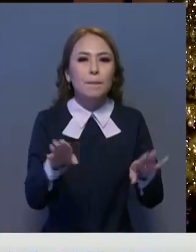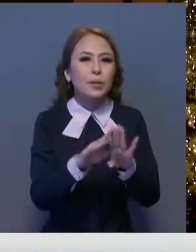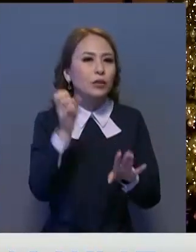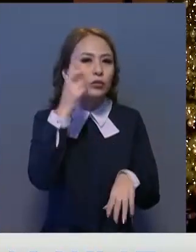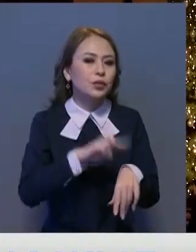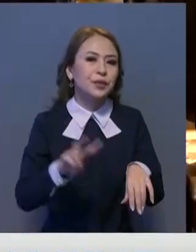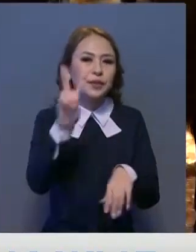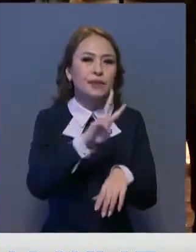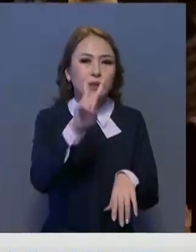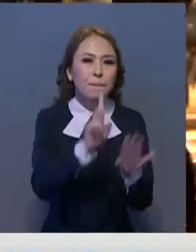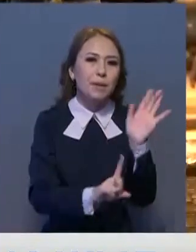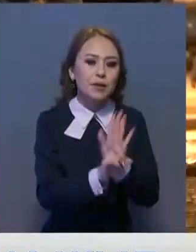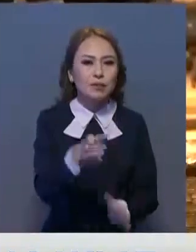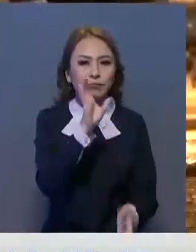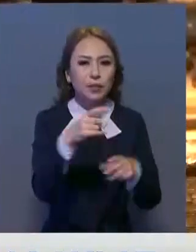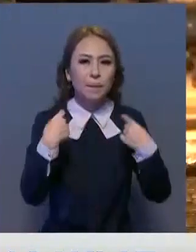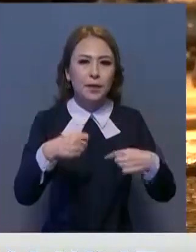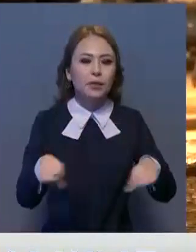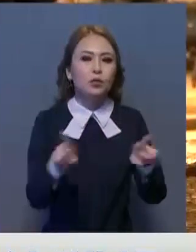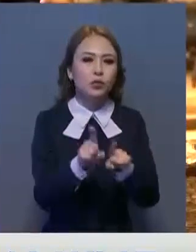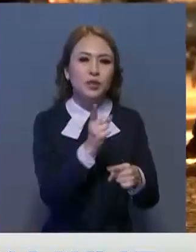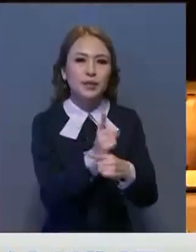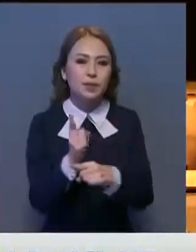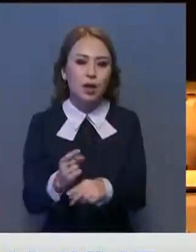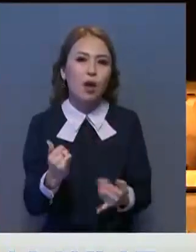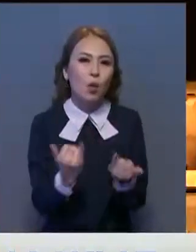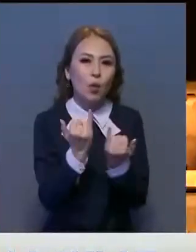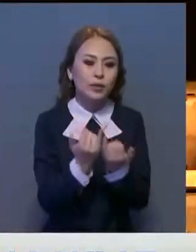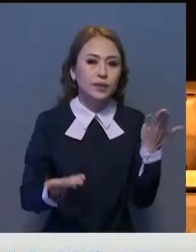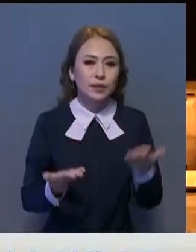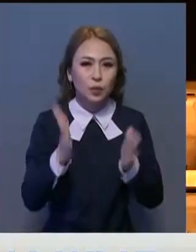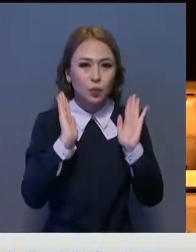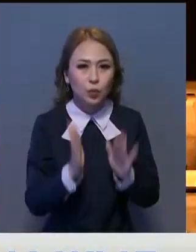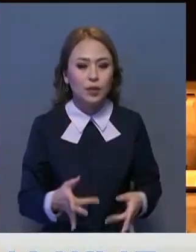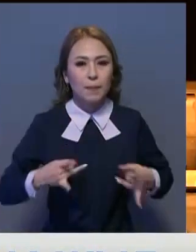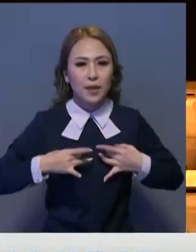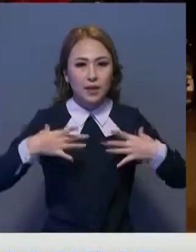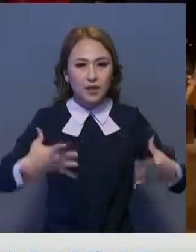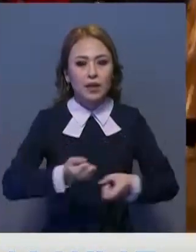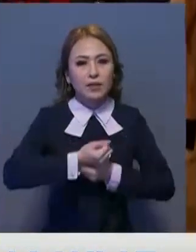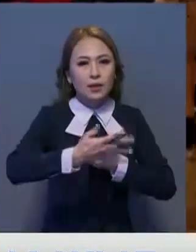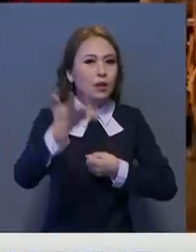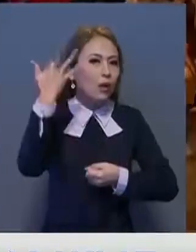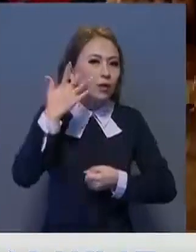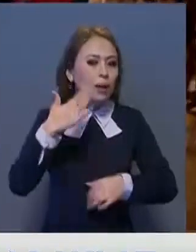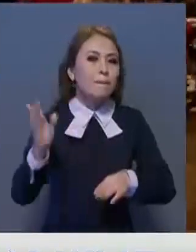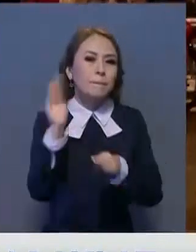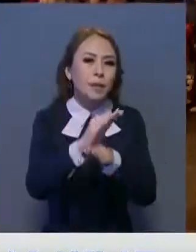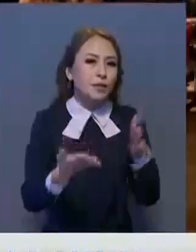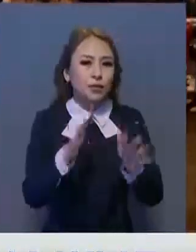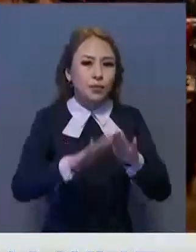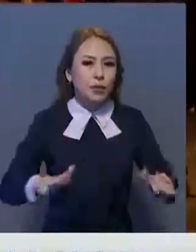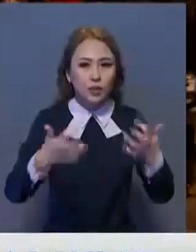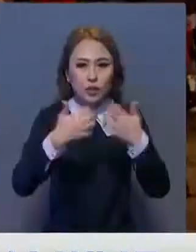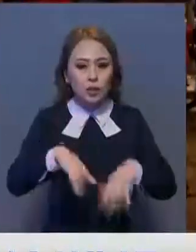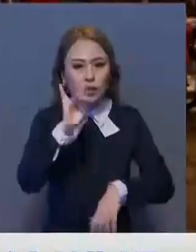2-ден бастап спирттік ішімдік сатуға да тыйым салынды. Ал қонақтарға келетін болсақ, мерекелік дастархан басында балаларды қоспағанда